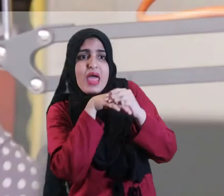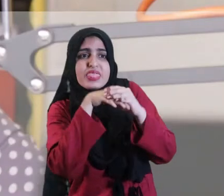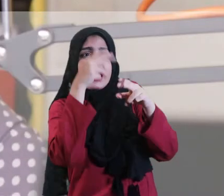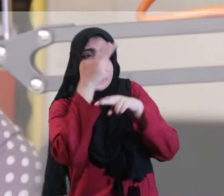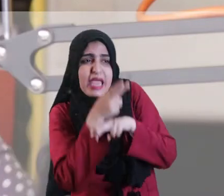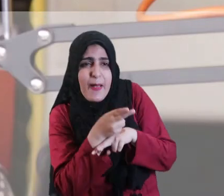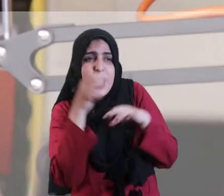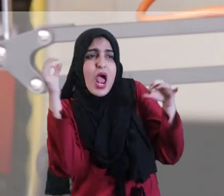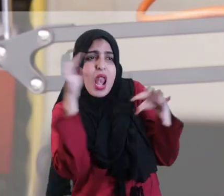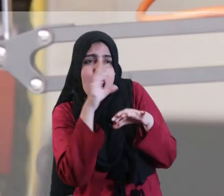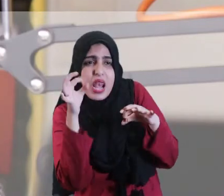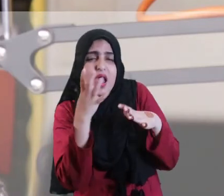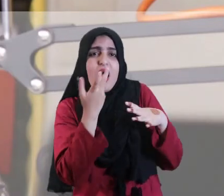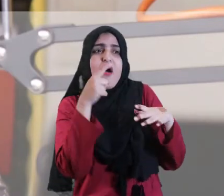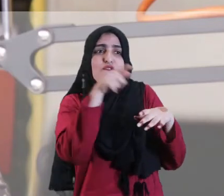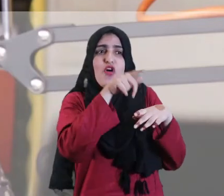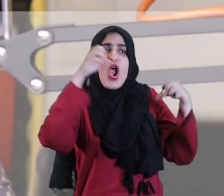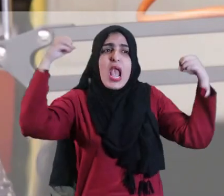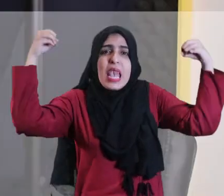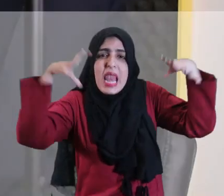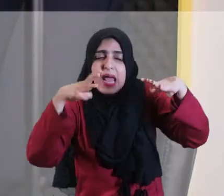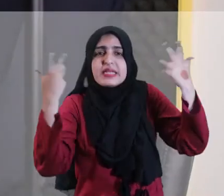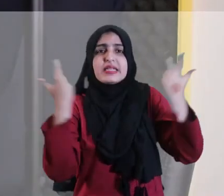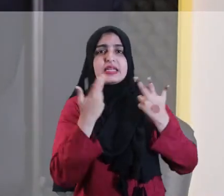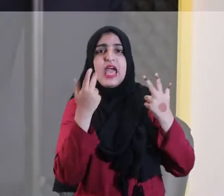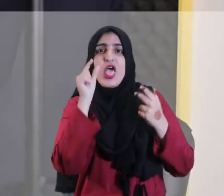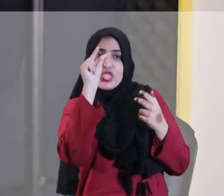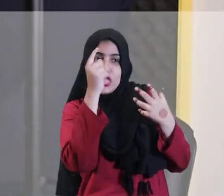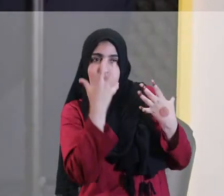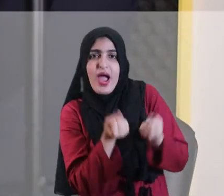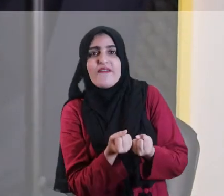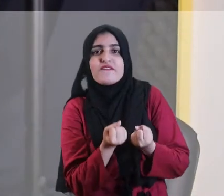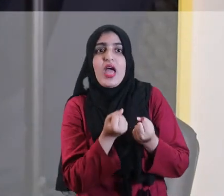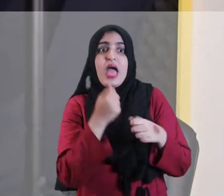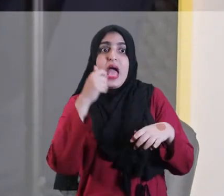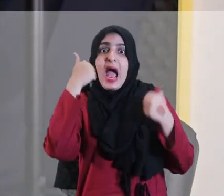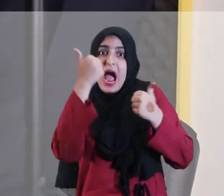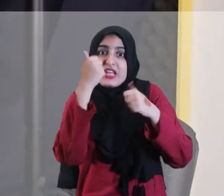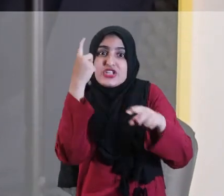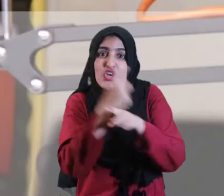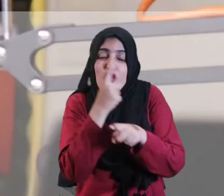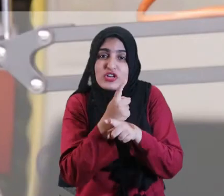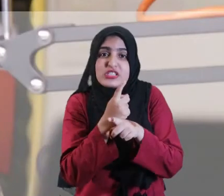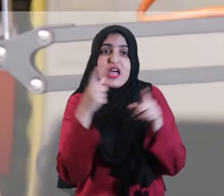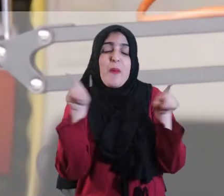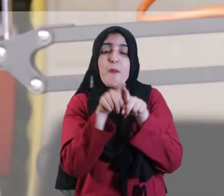एग्जाम नजर आ रहा है प्रोडक्ट के अच्छे उस्ताद मिलना कितनी बड़ी नेमत